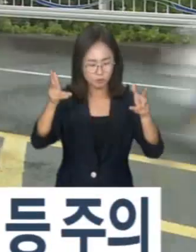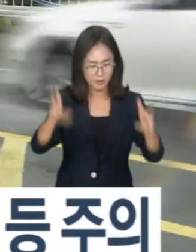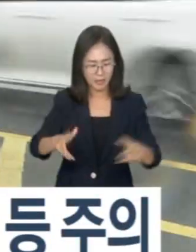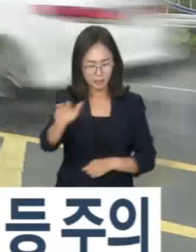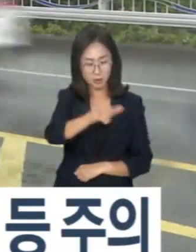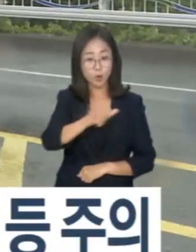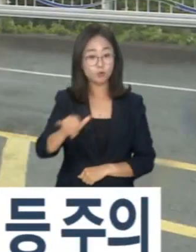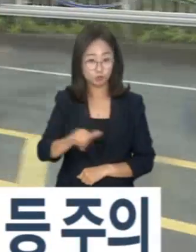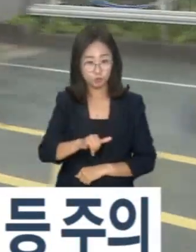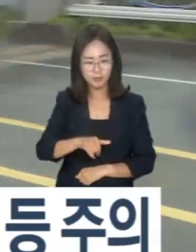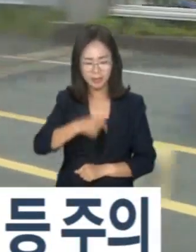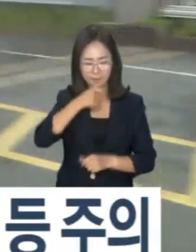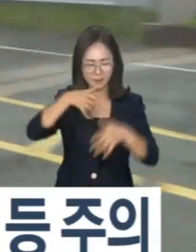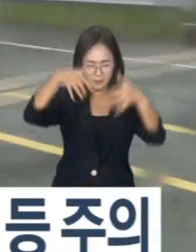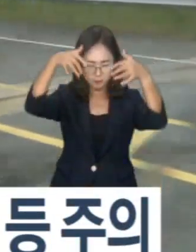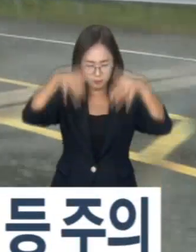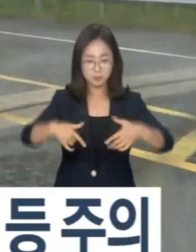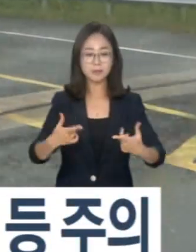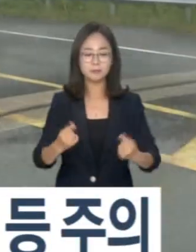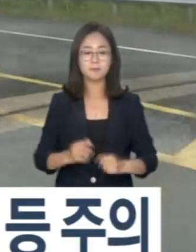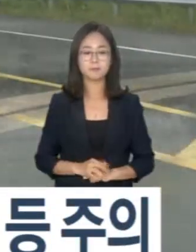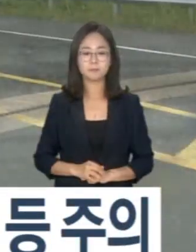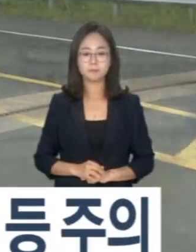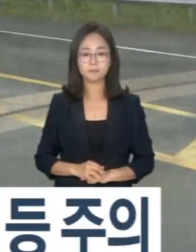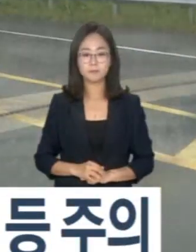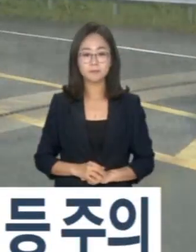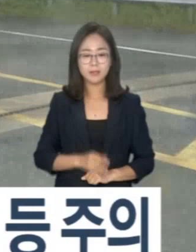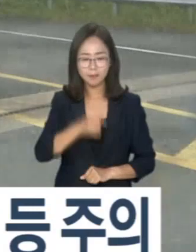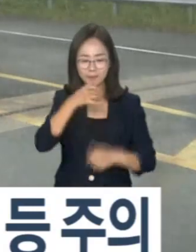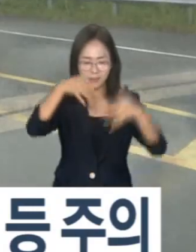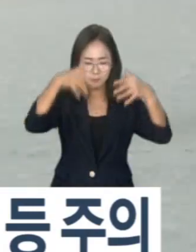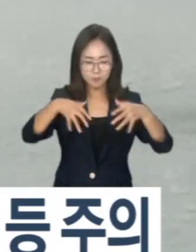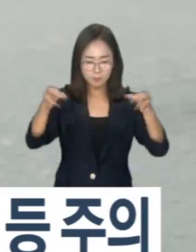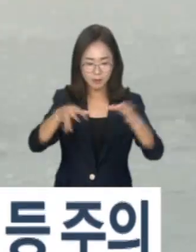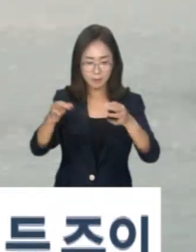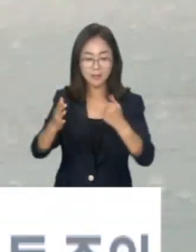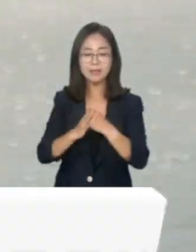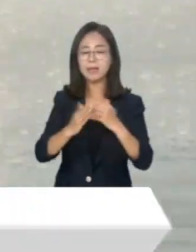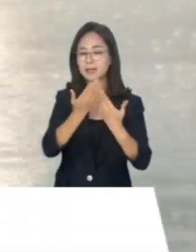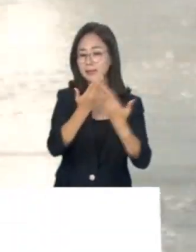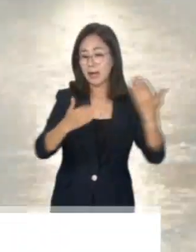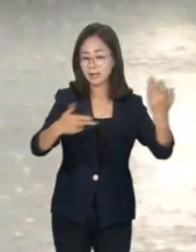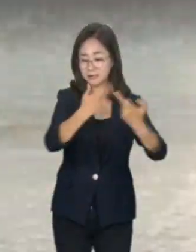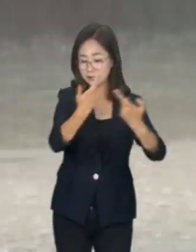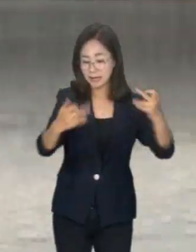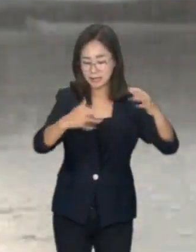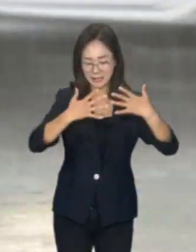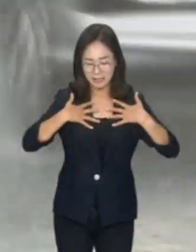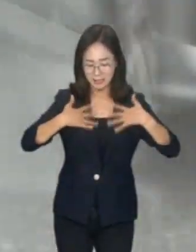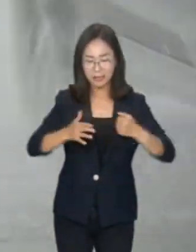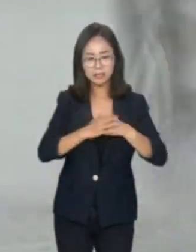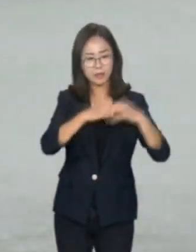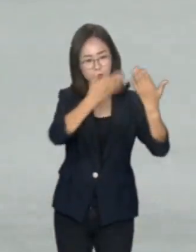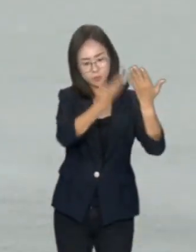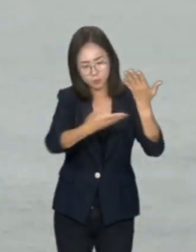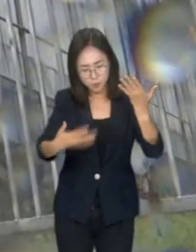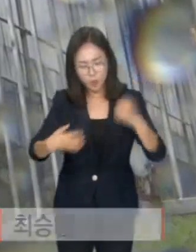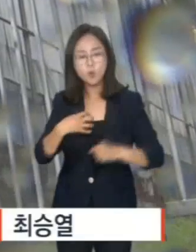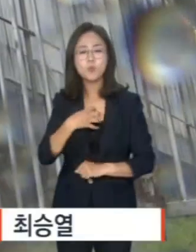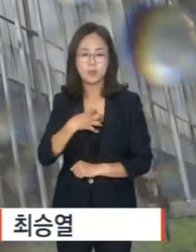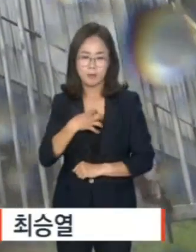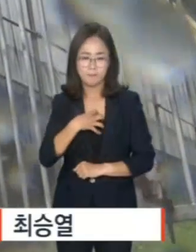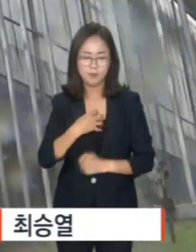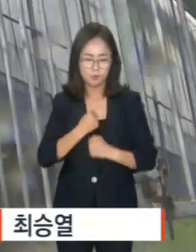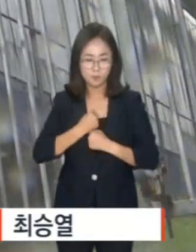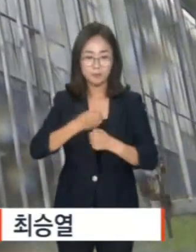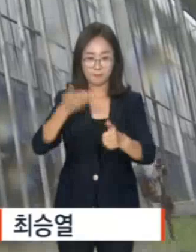전국 대부분 지역에 장맛비가 쏟아지겠습니다. 잦은 비로 지반이 많이 약해진 만큼 산사태와 축대 붕괴 등 각별한 유의가